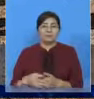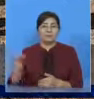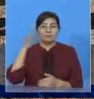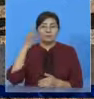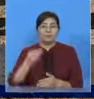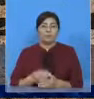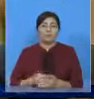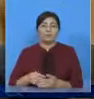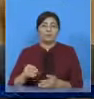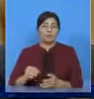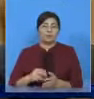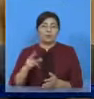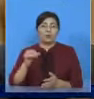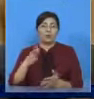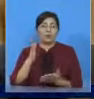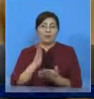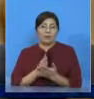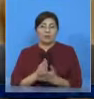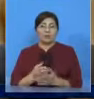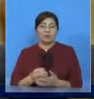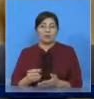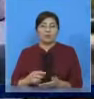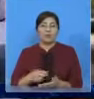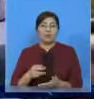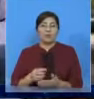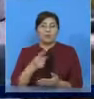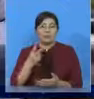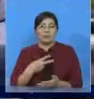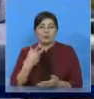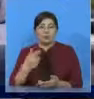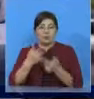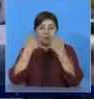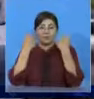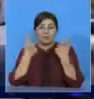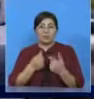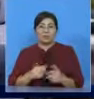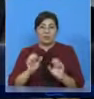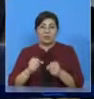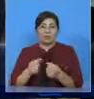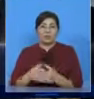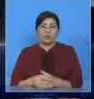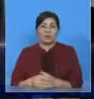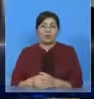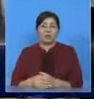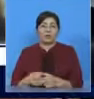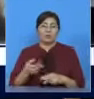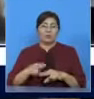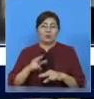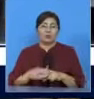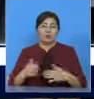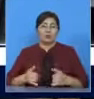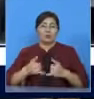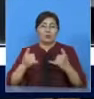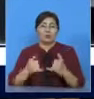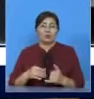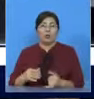алдында QR коды бар тақтайша орнатылған сканерлеу арқылы үш тілде тарихи мәліметтерге толы ақпарат алуға болады. Жалпы бұл жердегі мынау үлкен